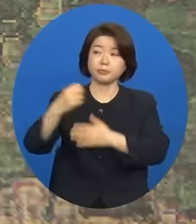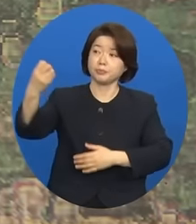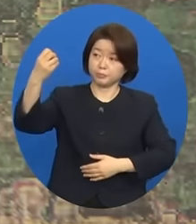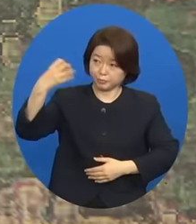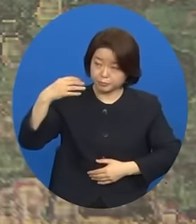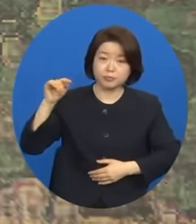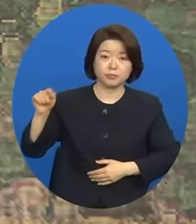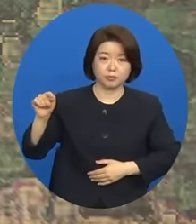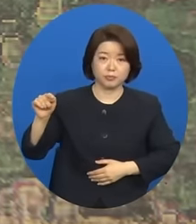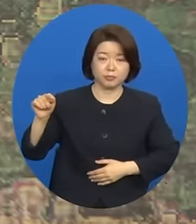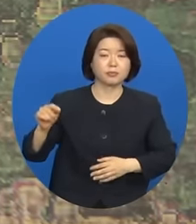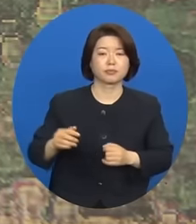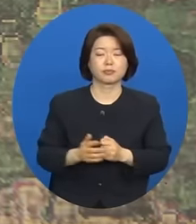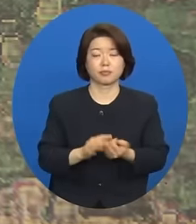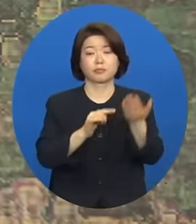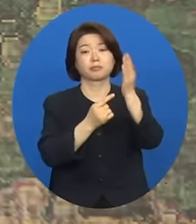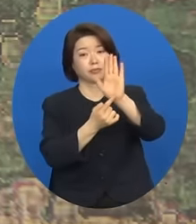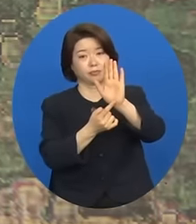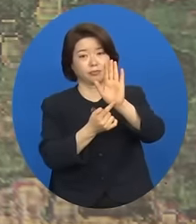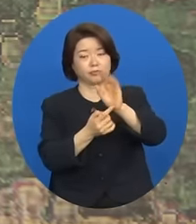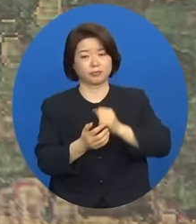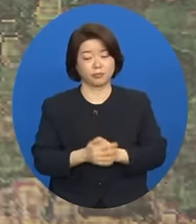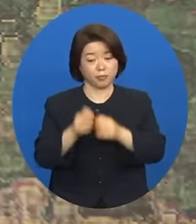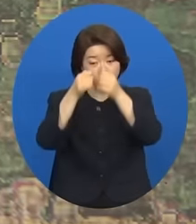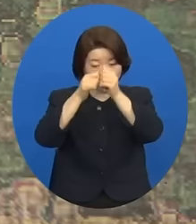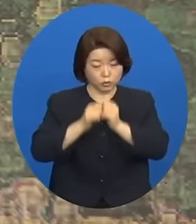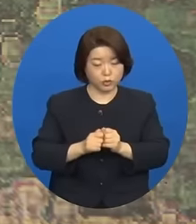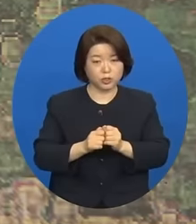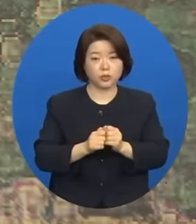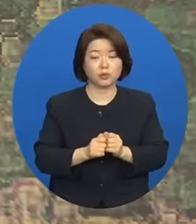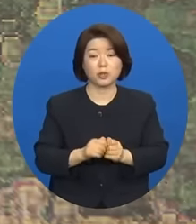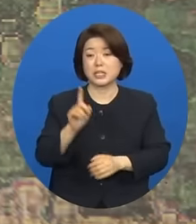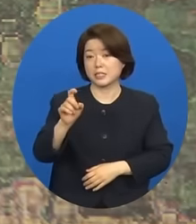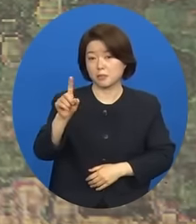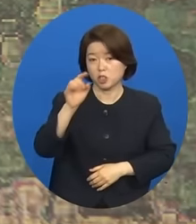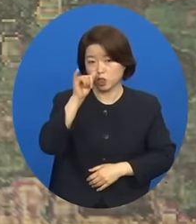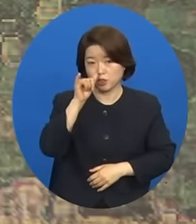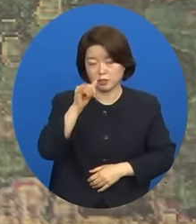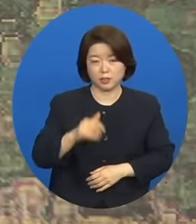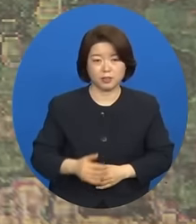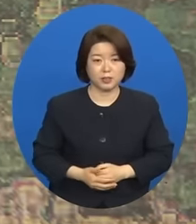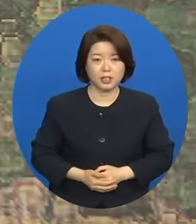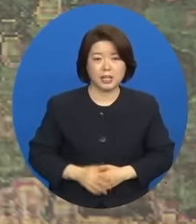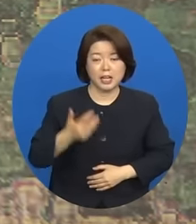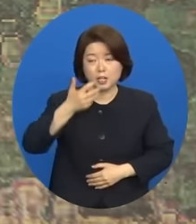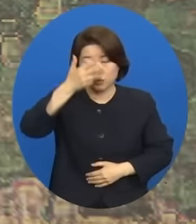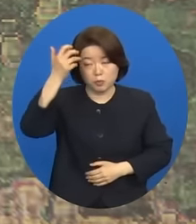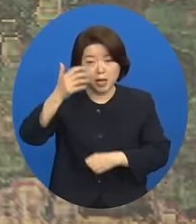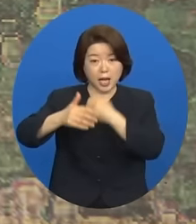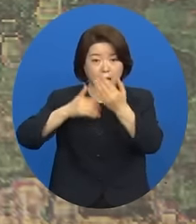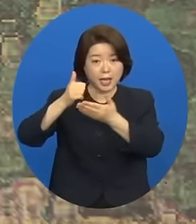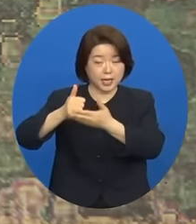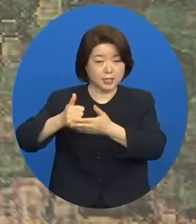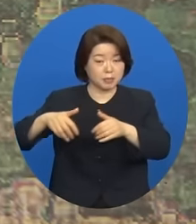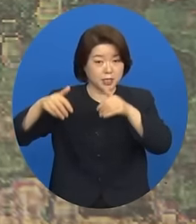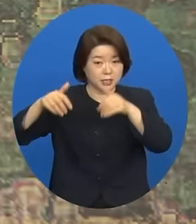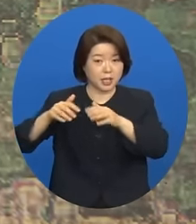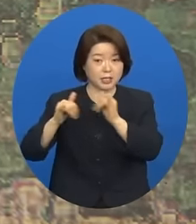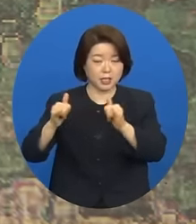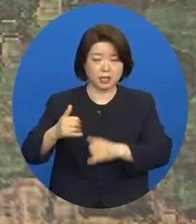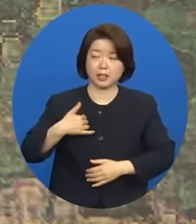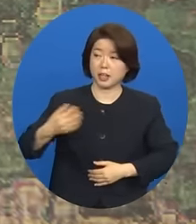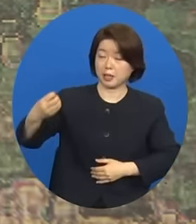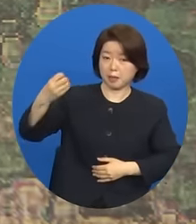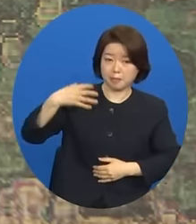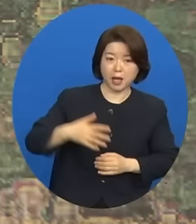것을 이제 표현한 것인데 또 구체적으로는 11절에 나오죠. 꿈에 하나님의 사자가 내게 말씀하시기를 야곱아